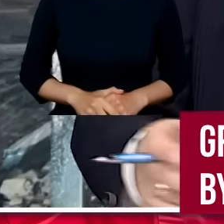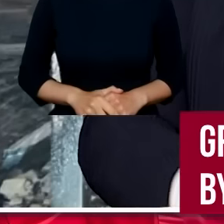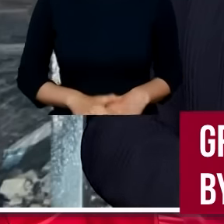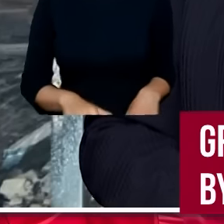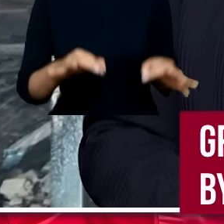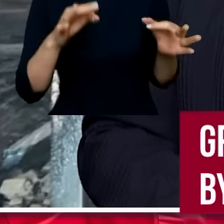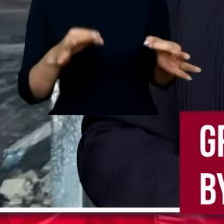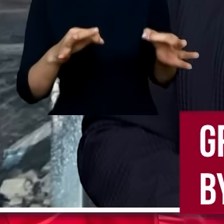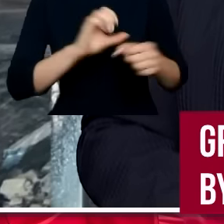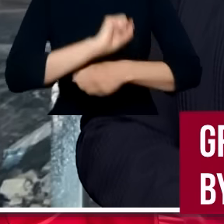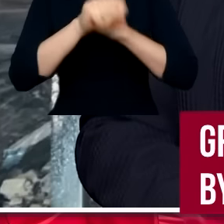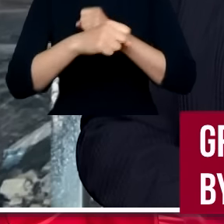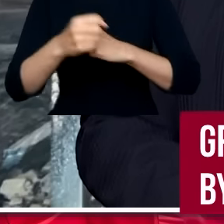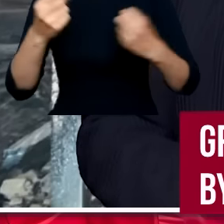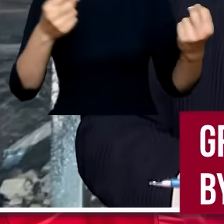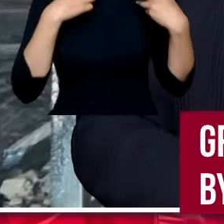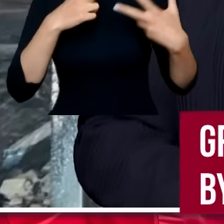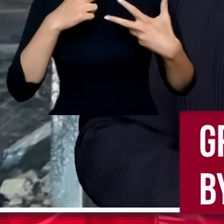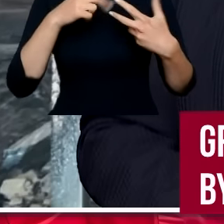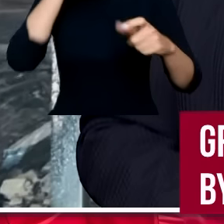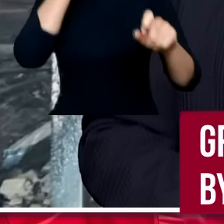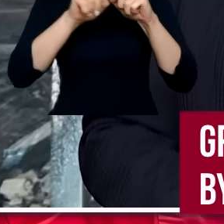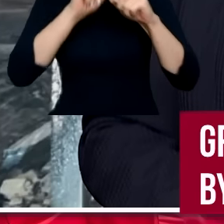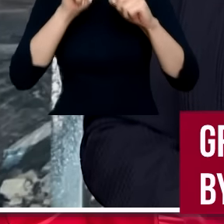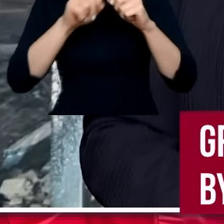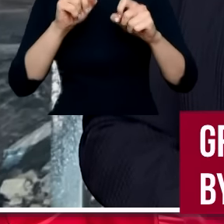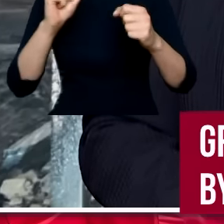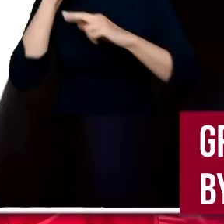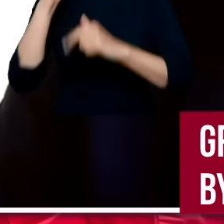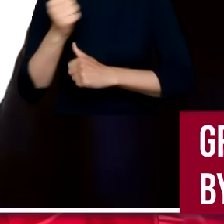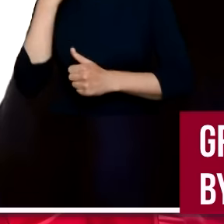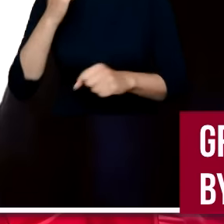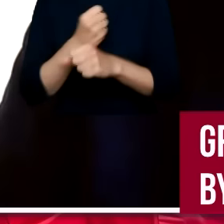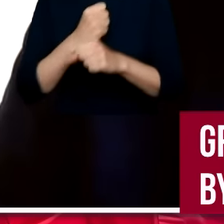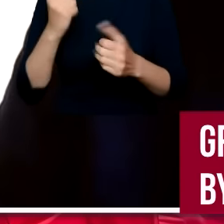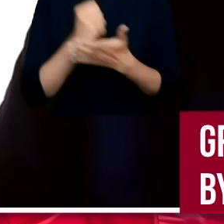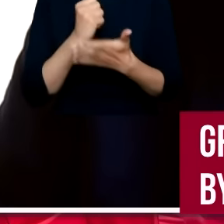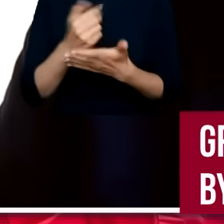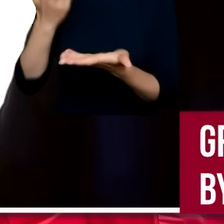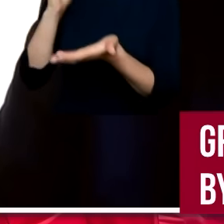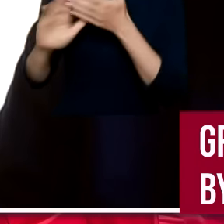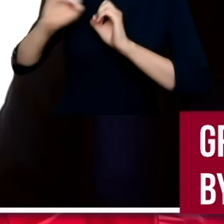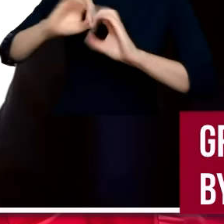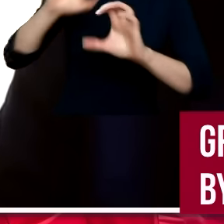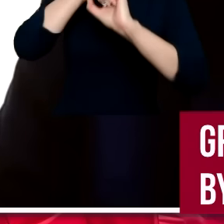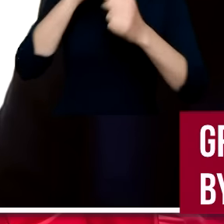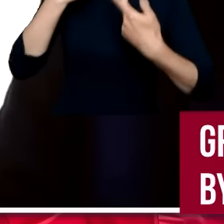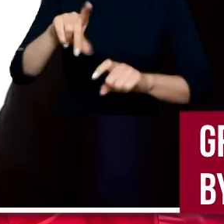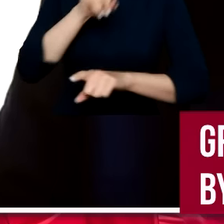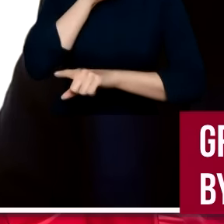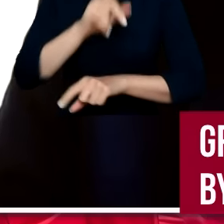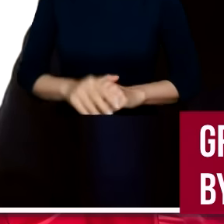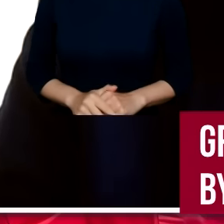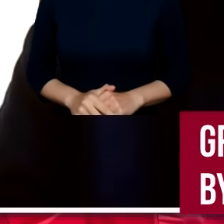zastępcą wywiadu wojskowego to sążne spraw bard bez słowa wyjaśnienia No ja rozumiem że wszyscy liczą że